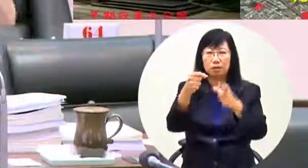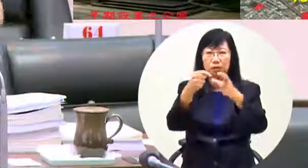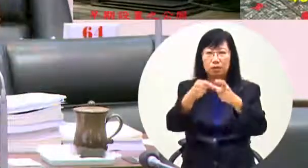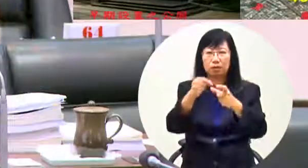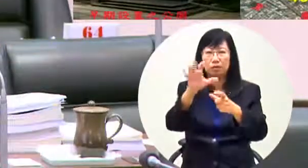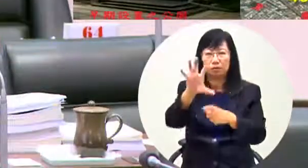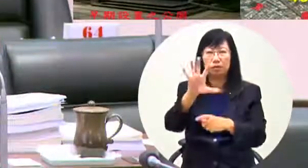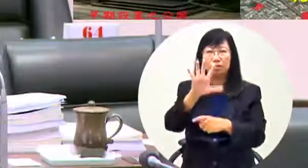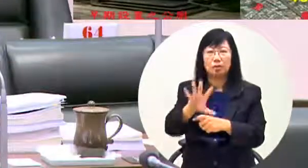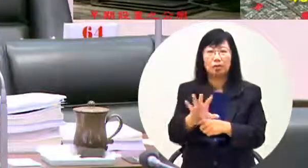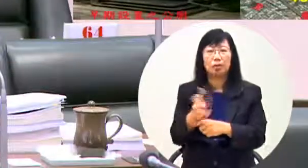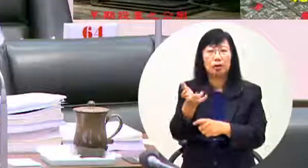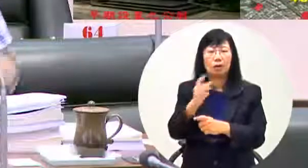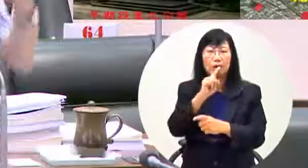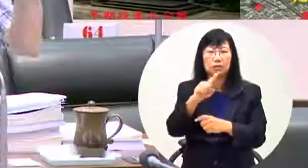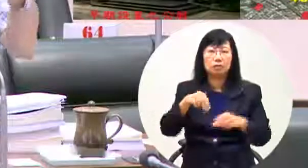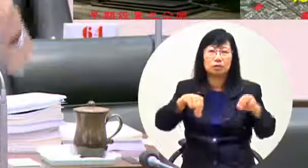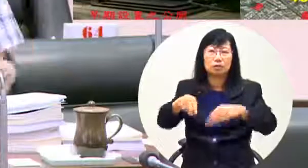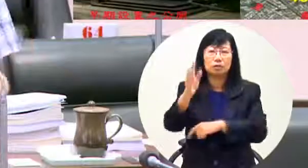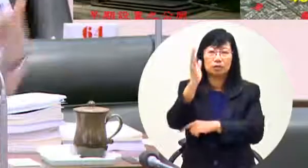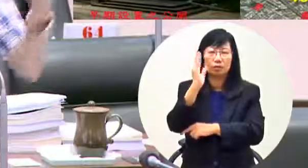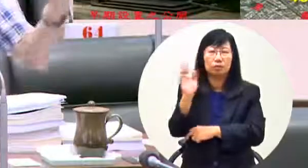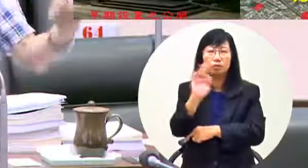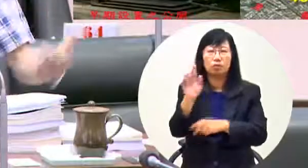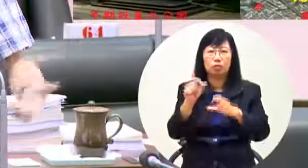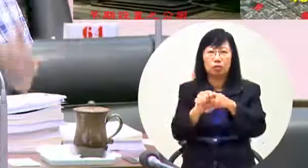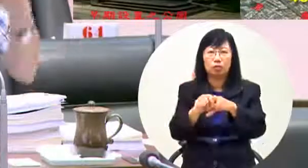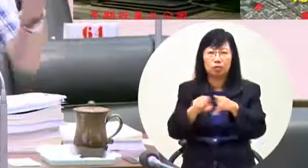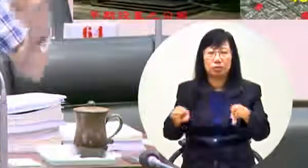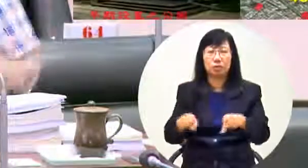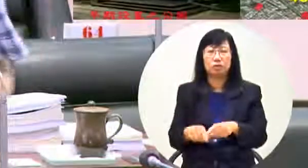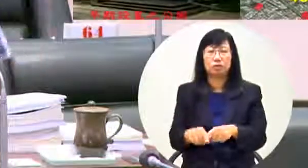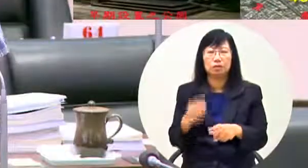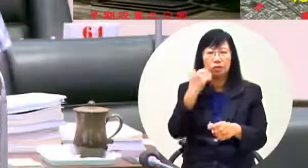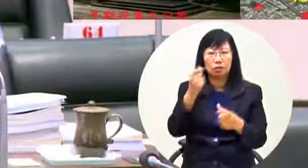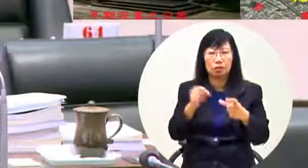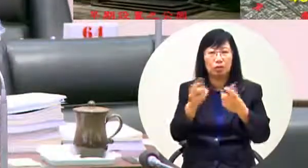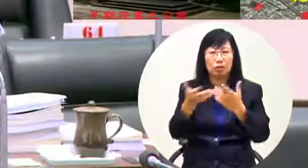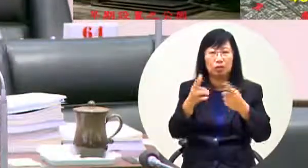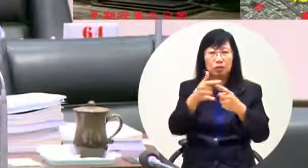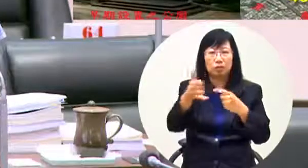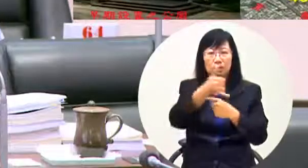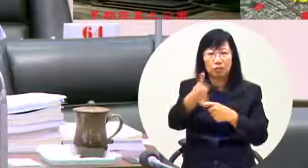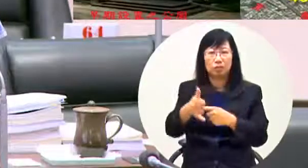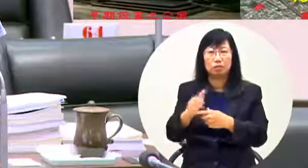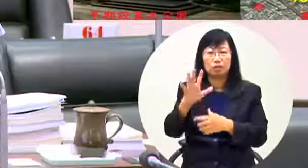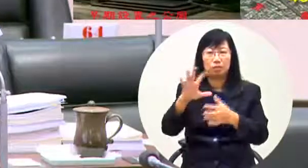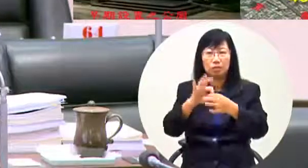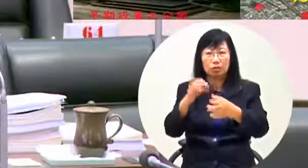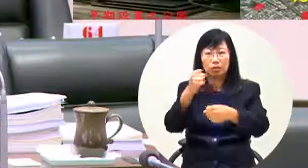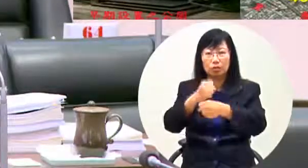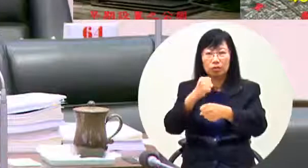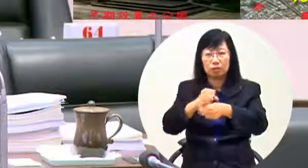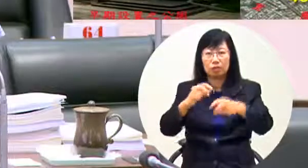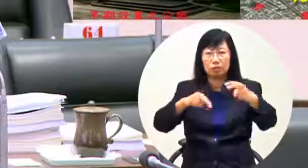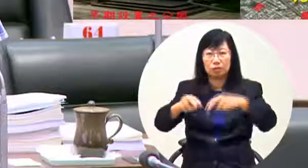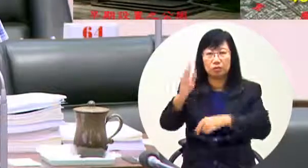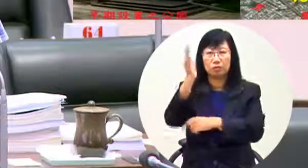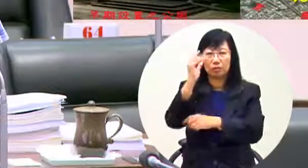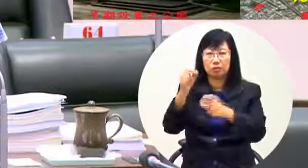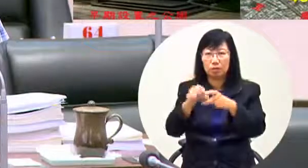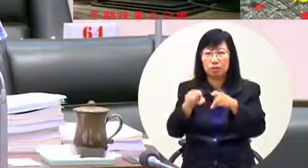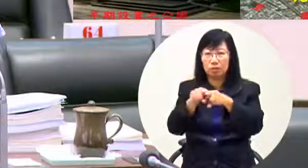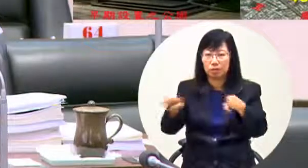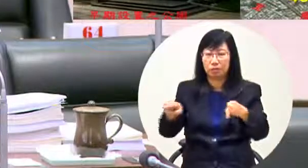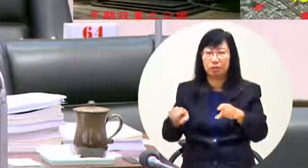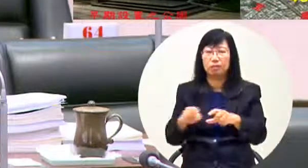平。按说无为公母因缘，要行政中立、行政公平，还有行政程序。啊，我们陈市长，